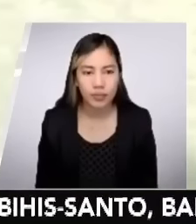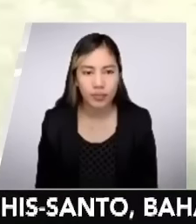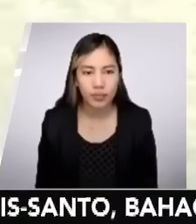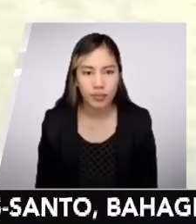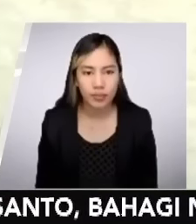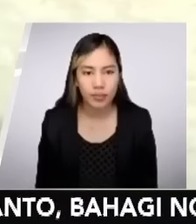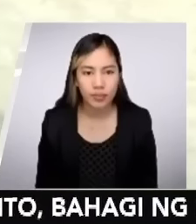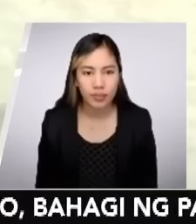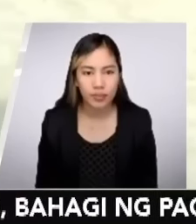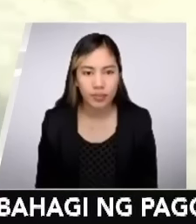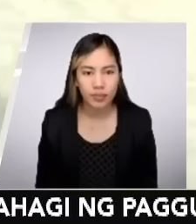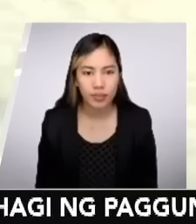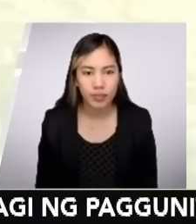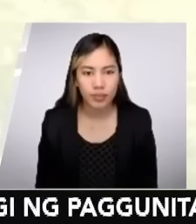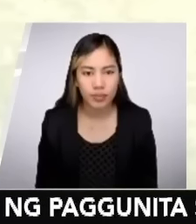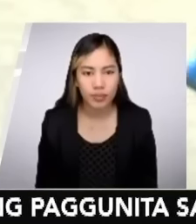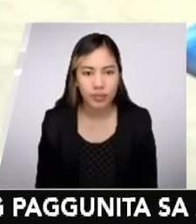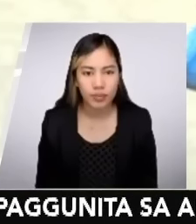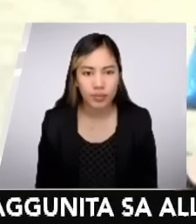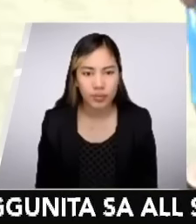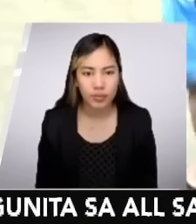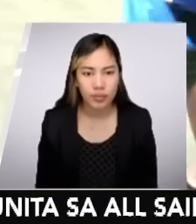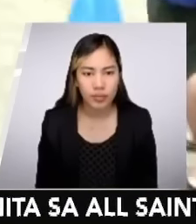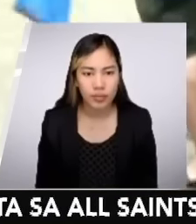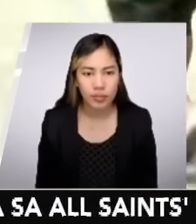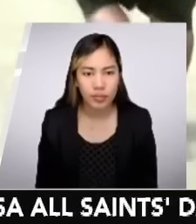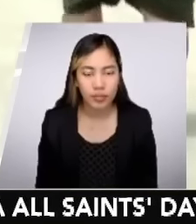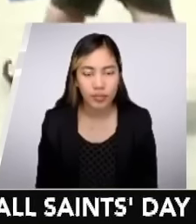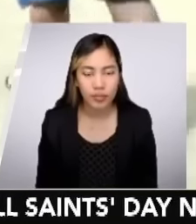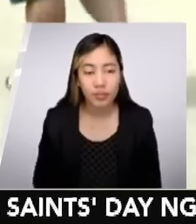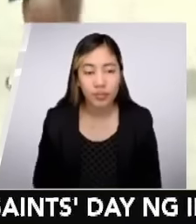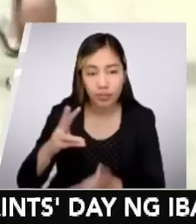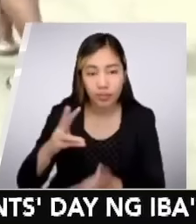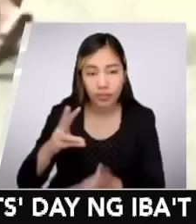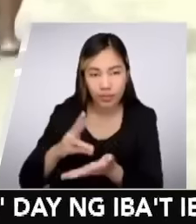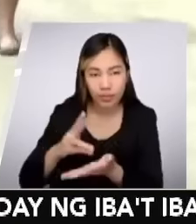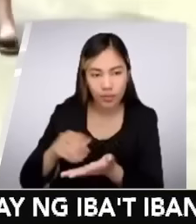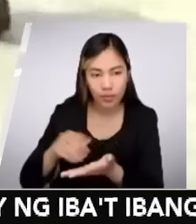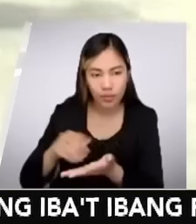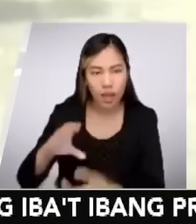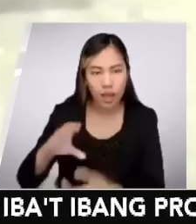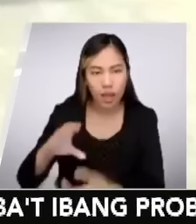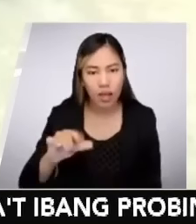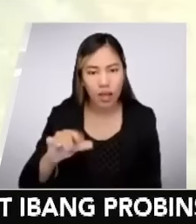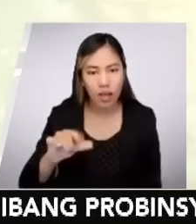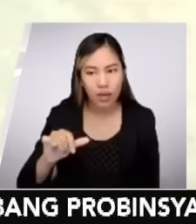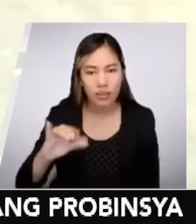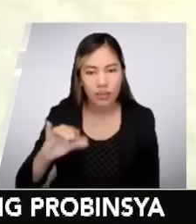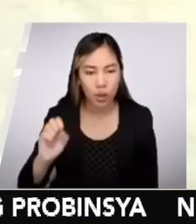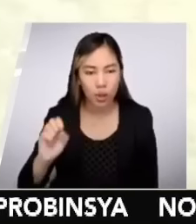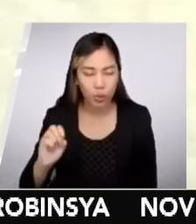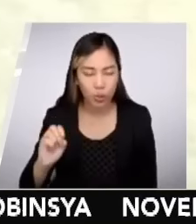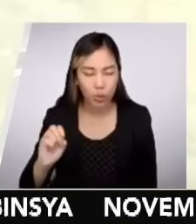Samantala, sa bayan naman ng Calasau ay naglatag din sila ng public assistance and first aid